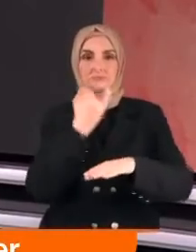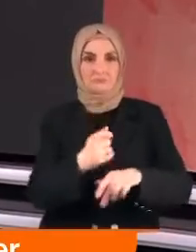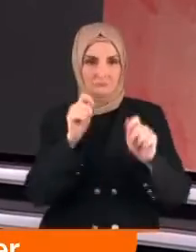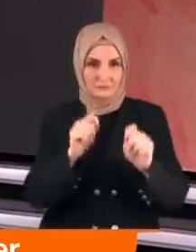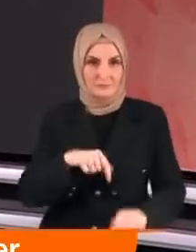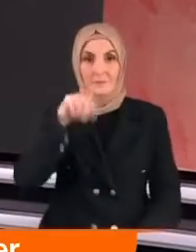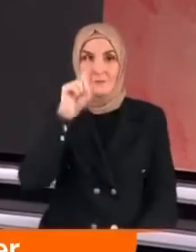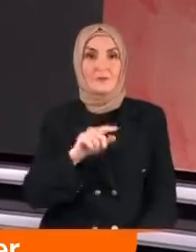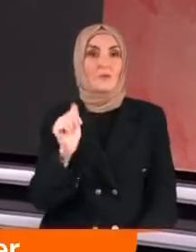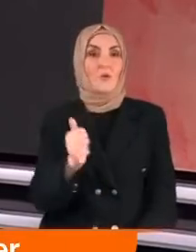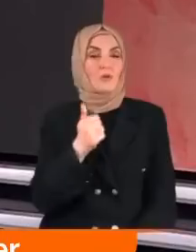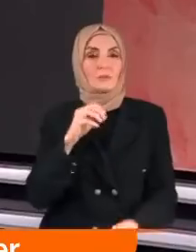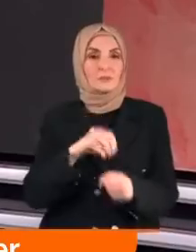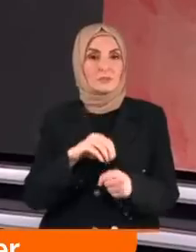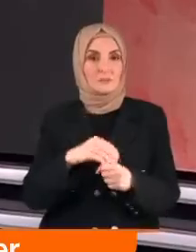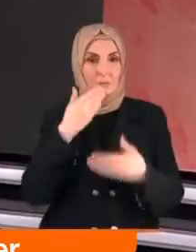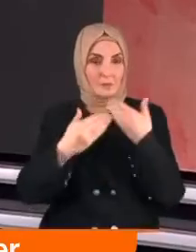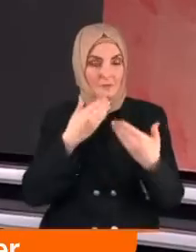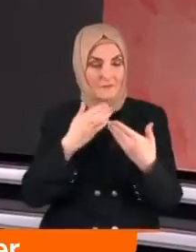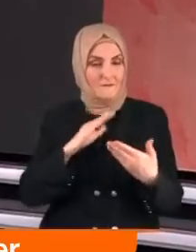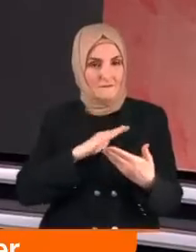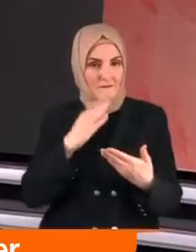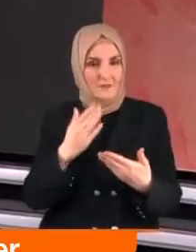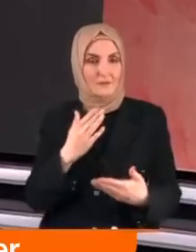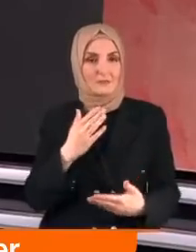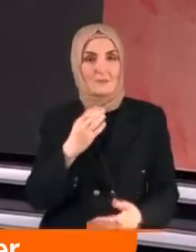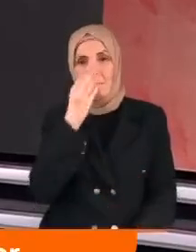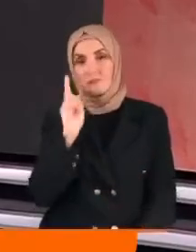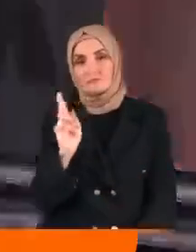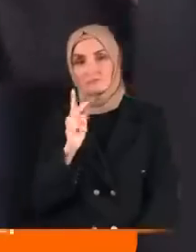mesajları vardı. İşte Bahçeli'nin o konuşması.